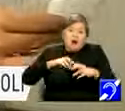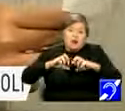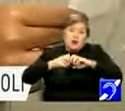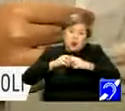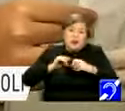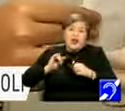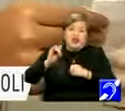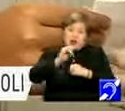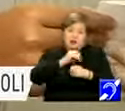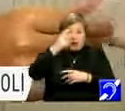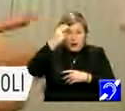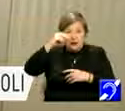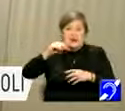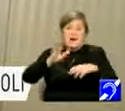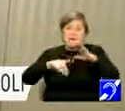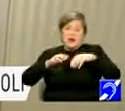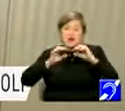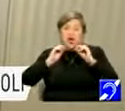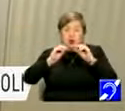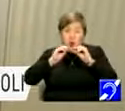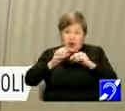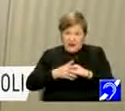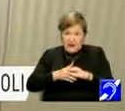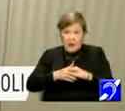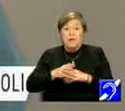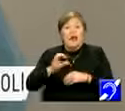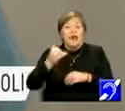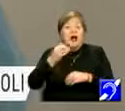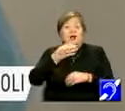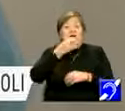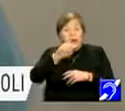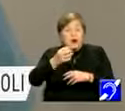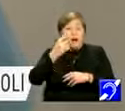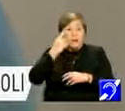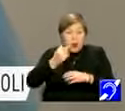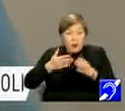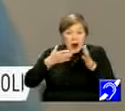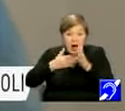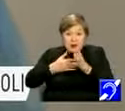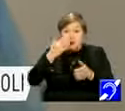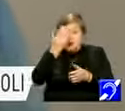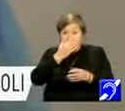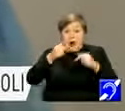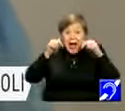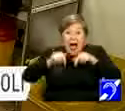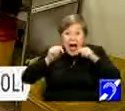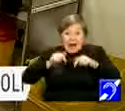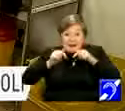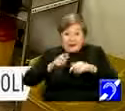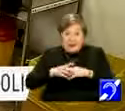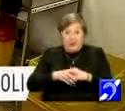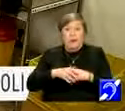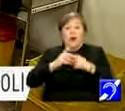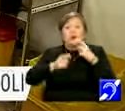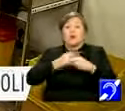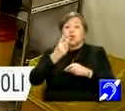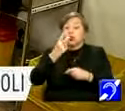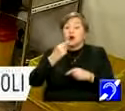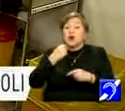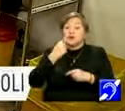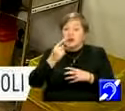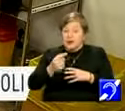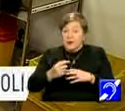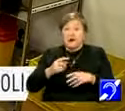A anunțat ministrul educației Sorin Câmpeanu de asigurări că testele vor ajunge în școli în cursul zilei de astăzi. În următoarele două săptămâni vor fi